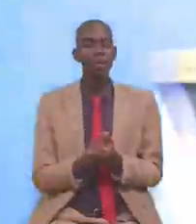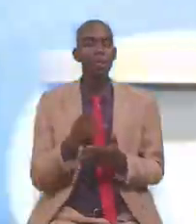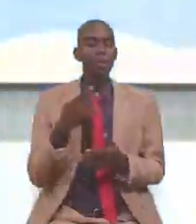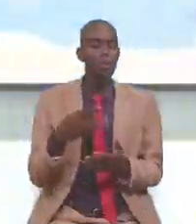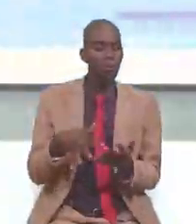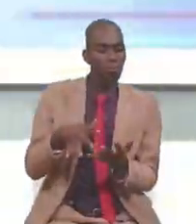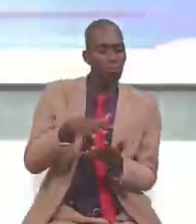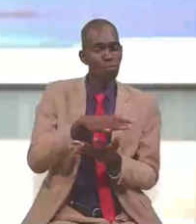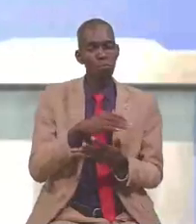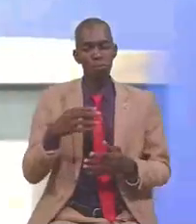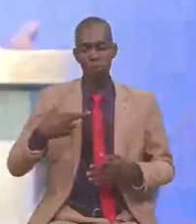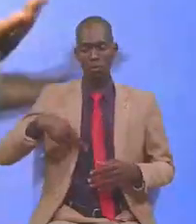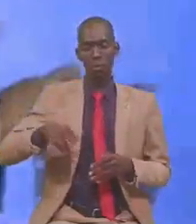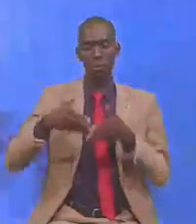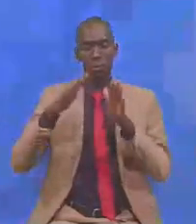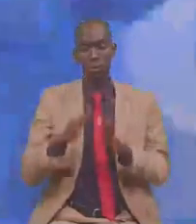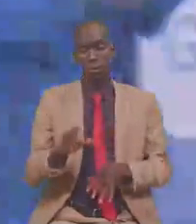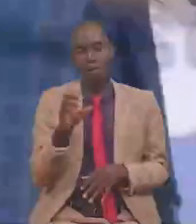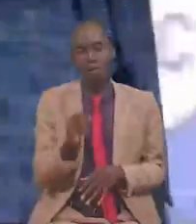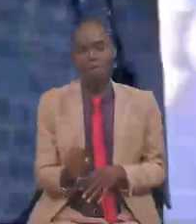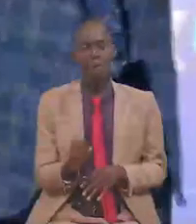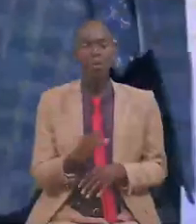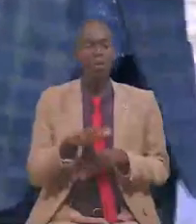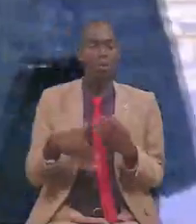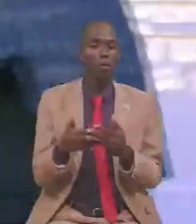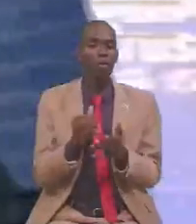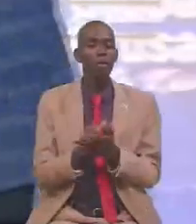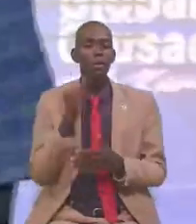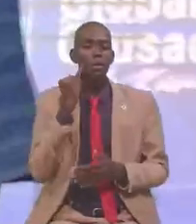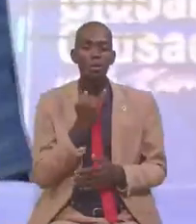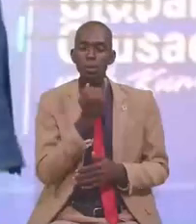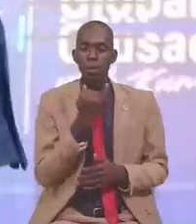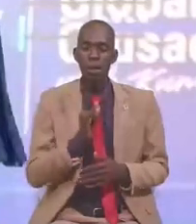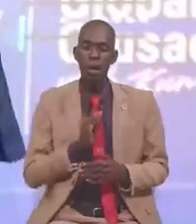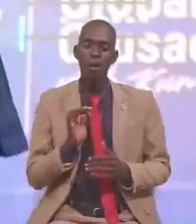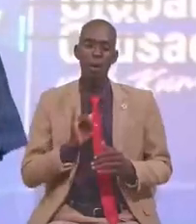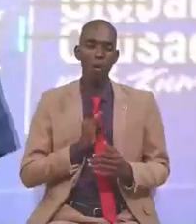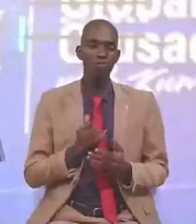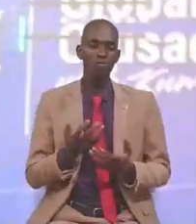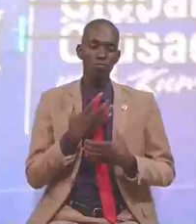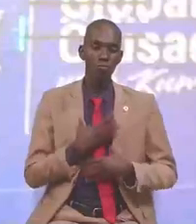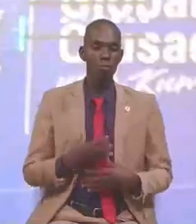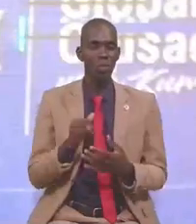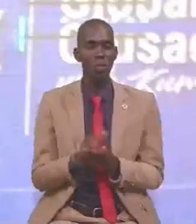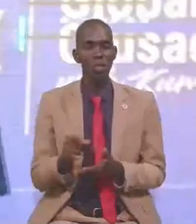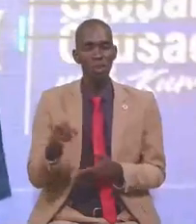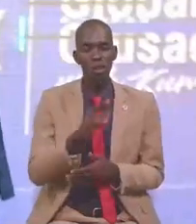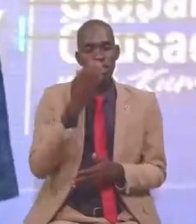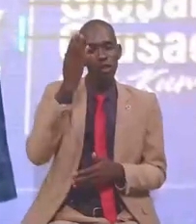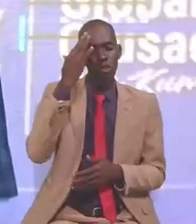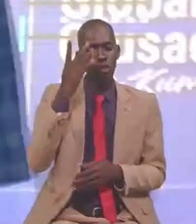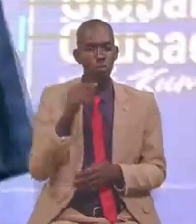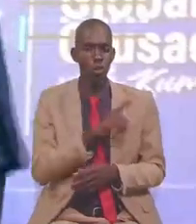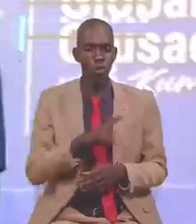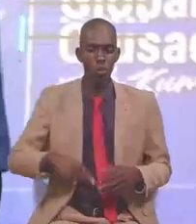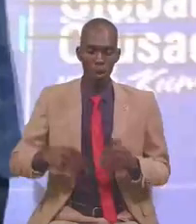pharisiens, que ces sadducéens, que ces israélites, oh, j'aurais souhaité qu'ils aient connu, qu'ils aient